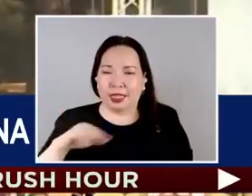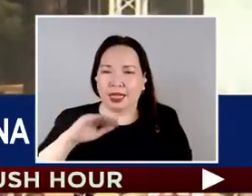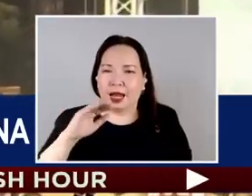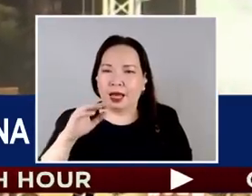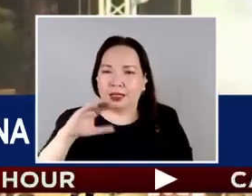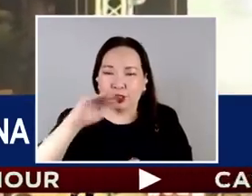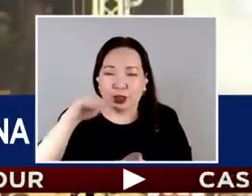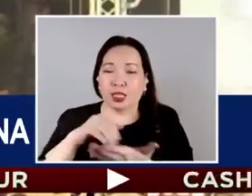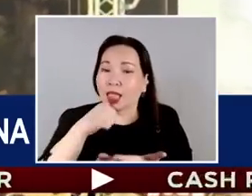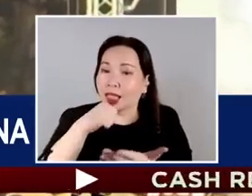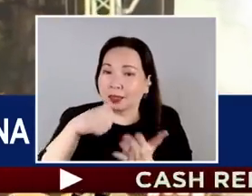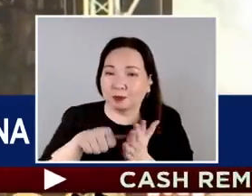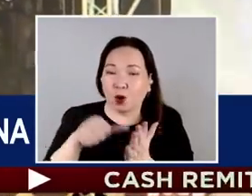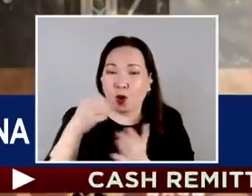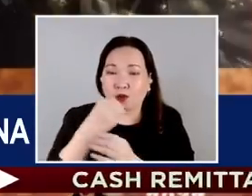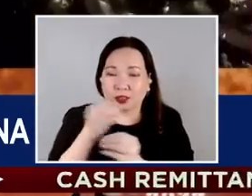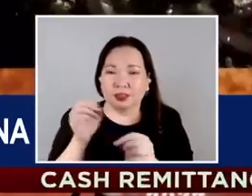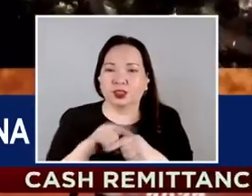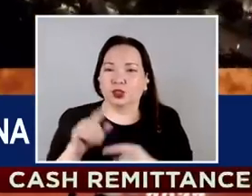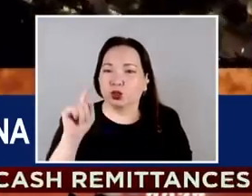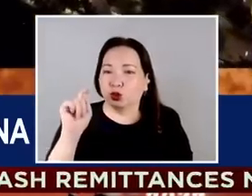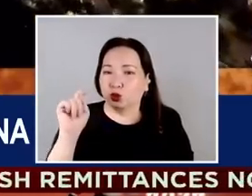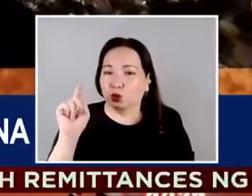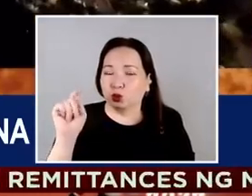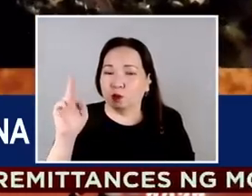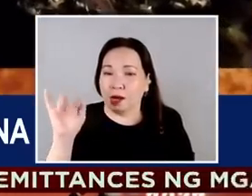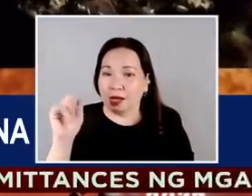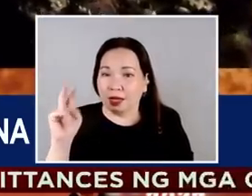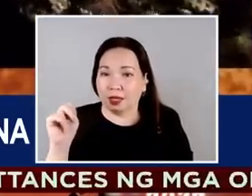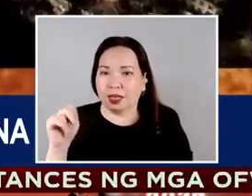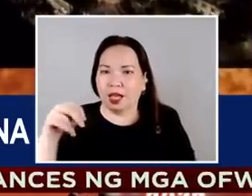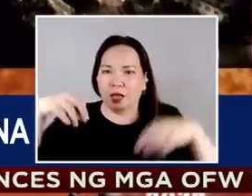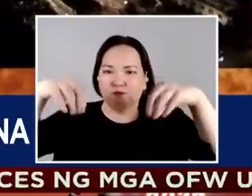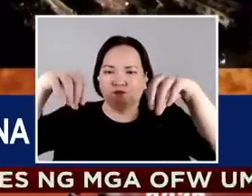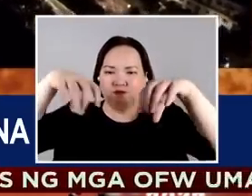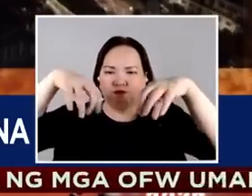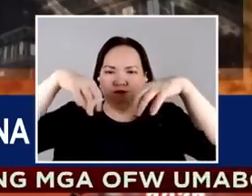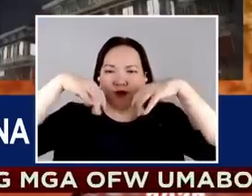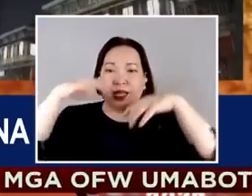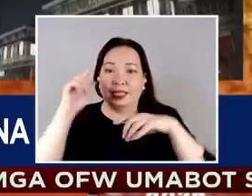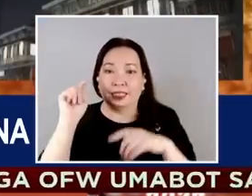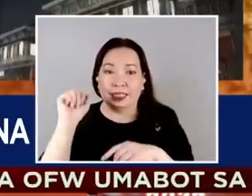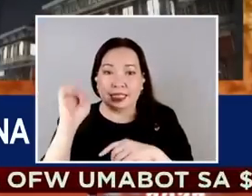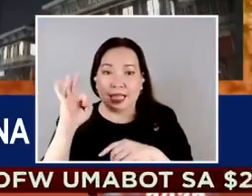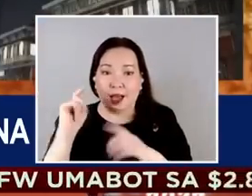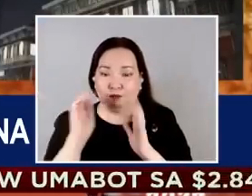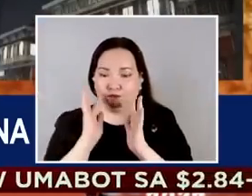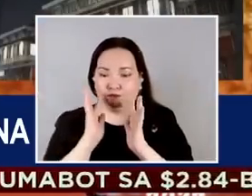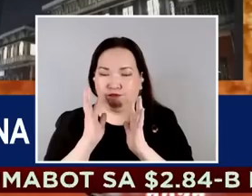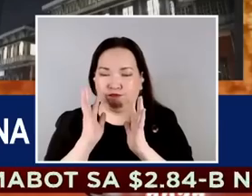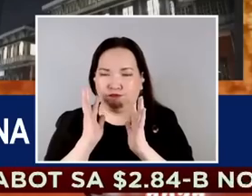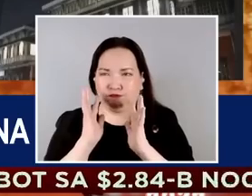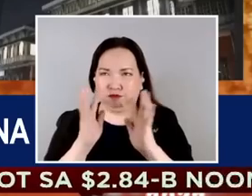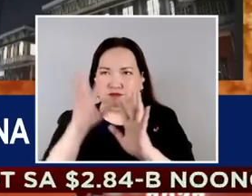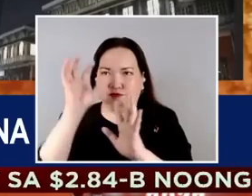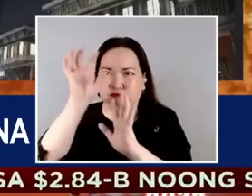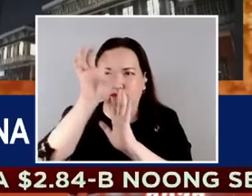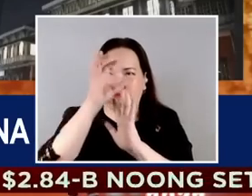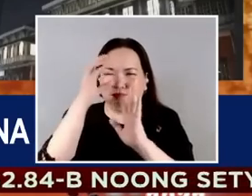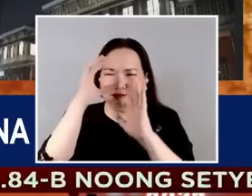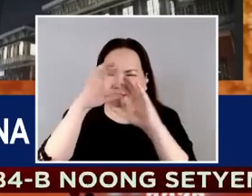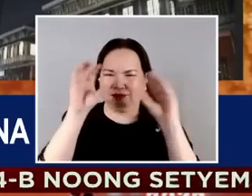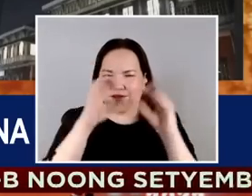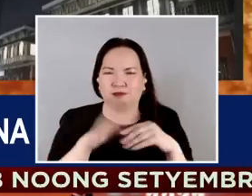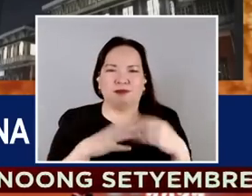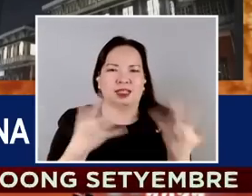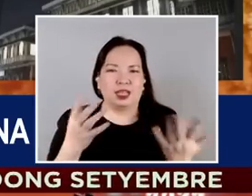Center, Bulwagang Rodriguez at mga parol sa kahabaan ng Taft Avenue, Roas Boulevard, Quezon Boulevard, P. Burgos